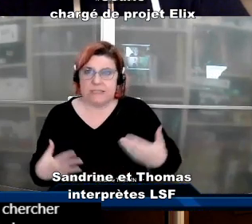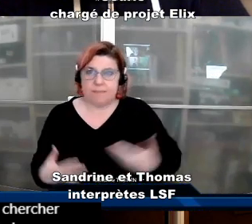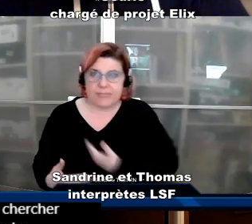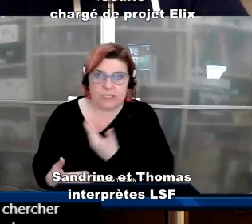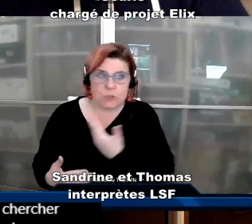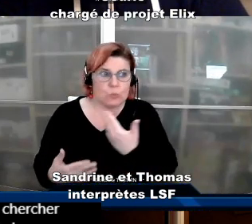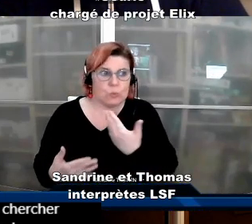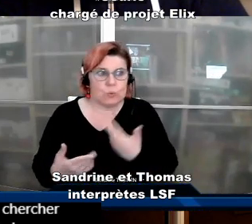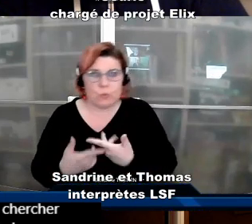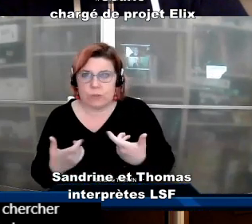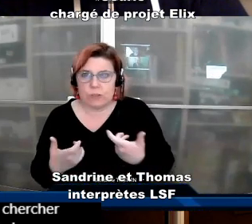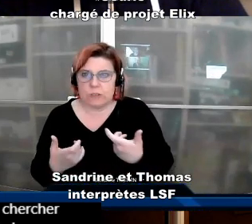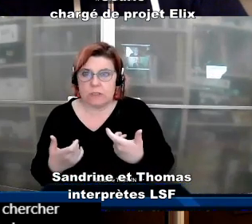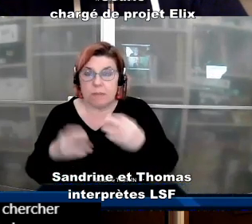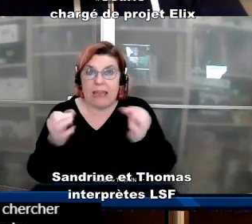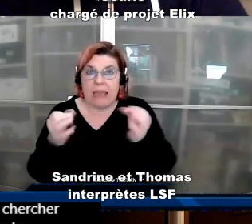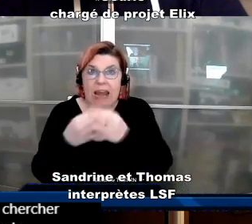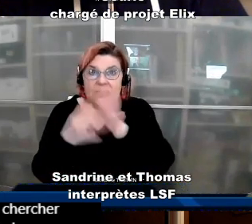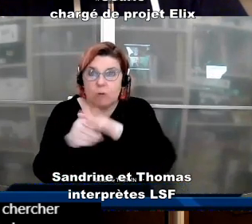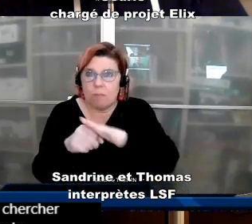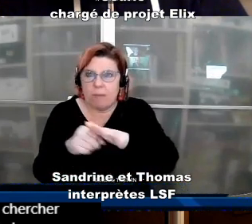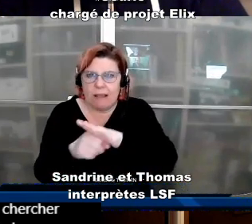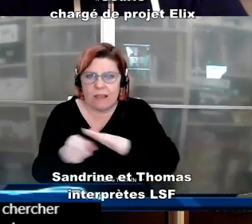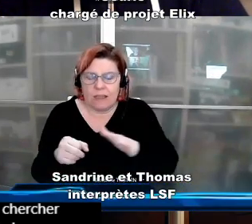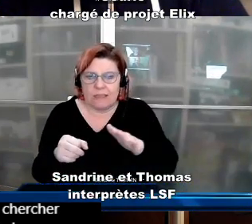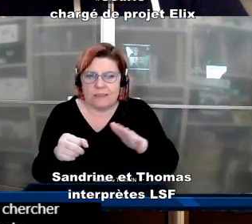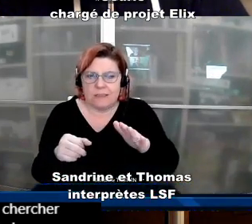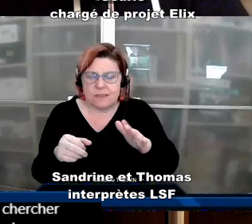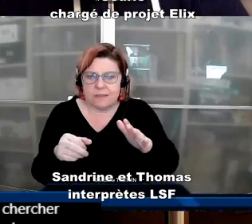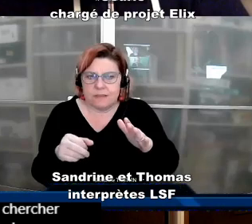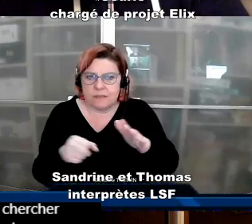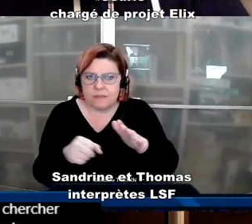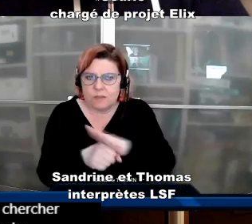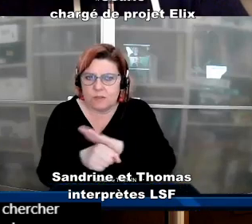Il n'y a pas tout sur Elix, parce que la langue française est une langue riche et